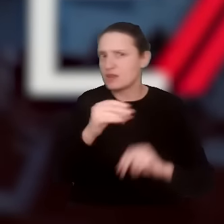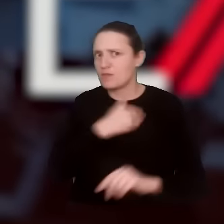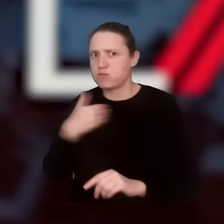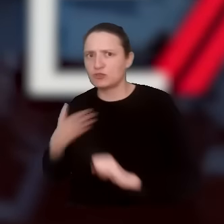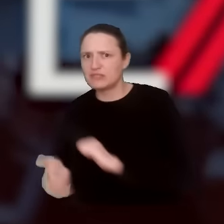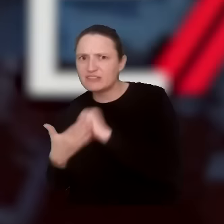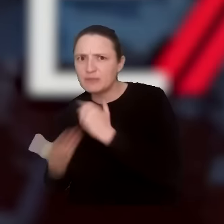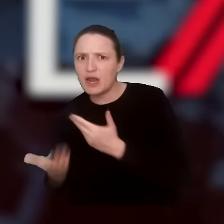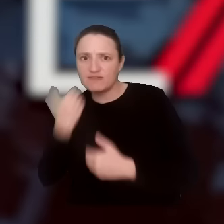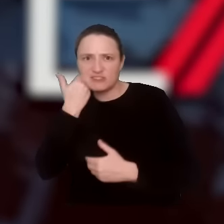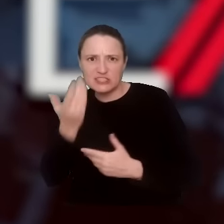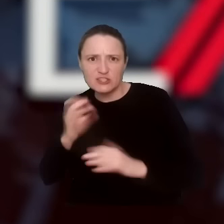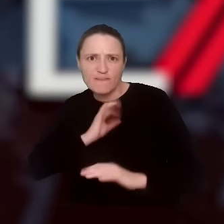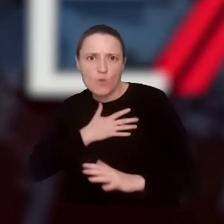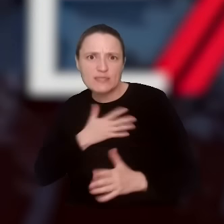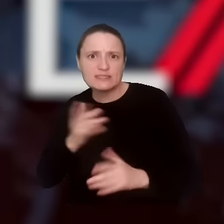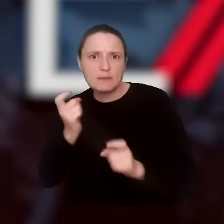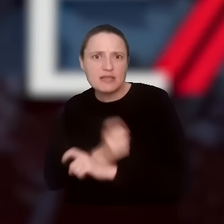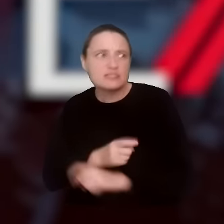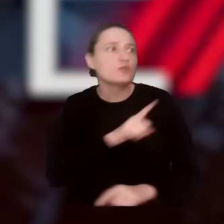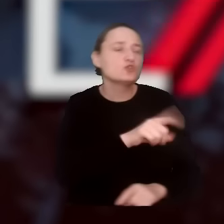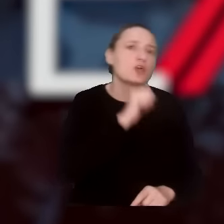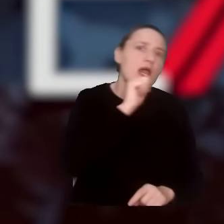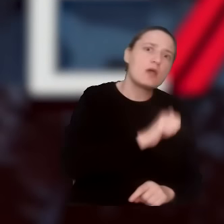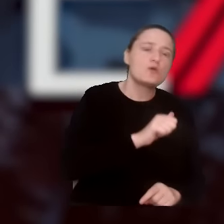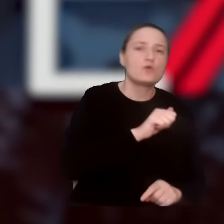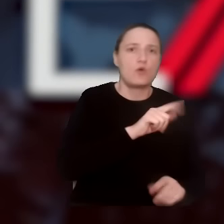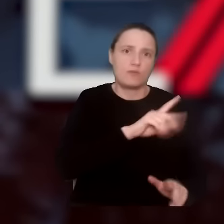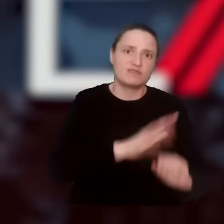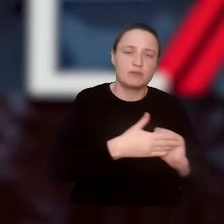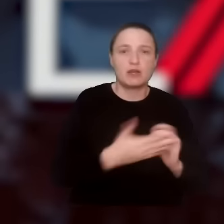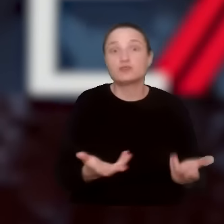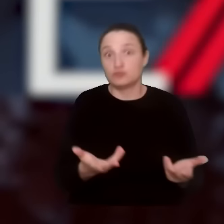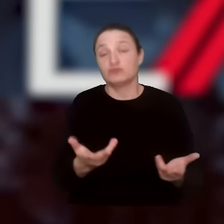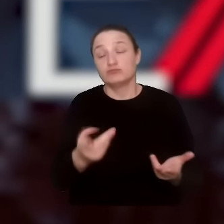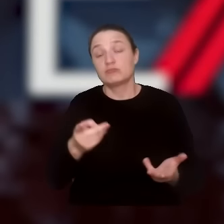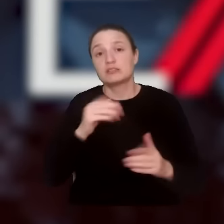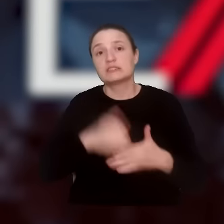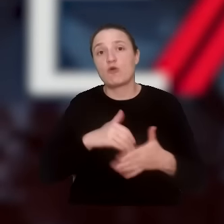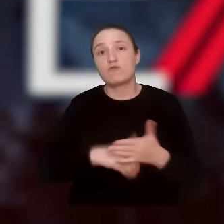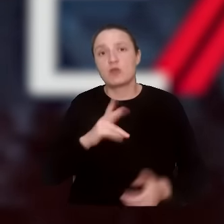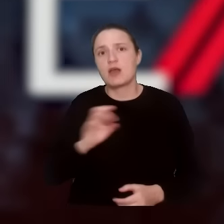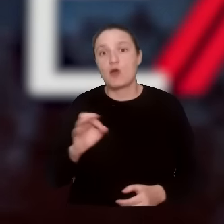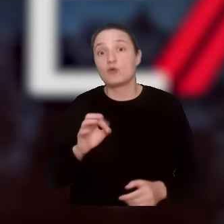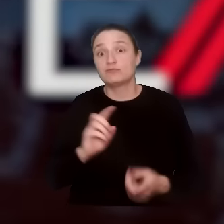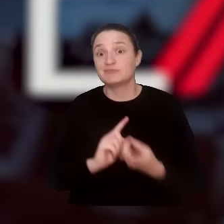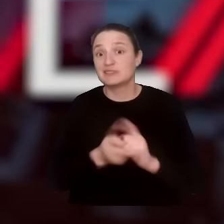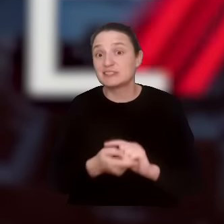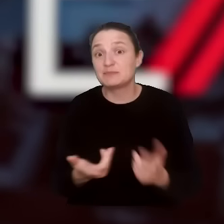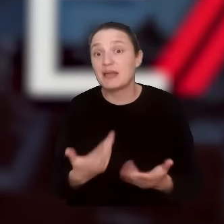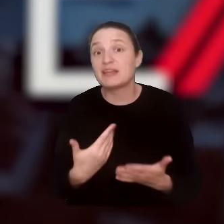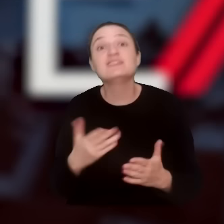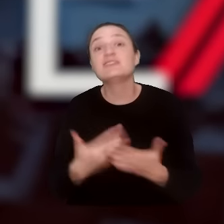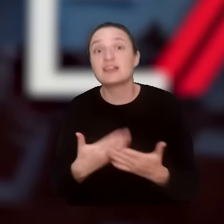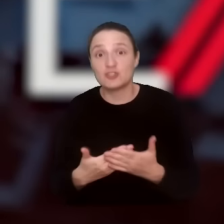się własnego kraju. Oto są przykładowe zachowania europosłów obecnej koalicji rządzącej. Ale to ma się zmienić na potrzeby wyborów do